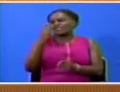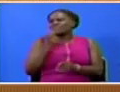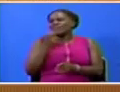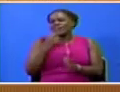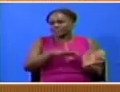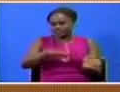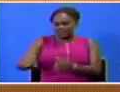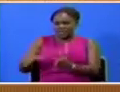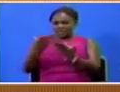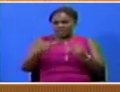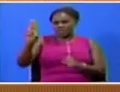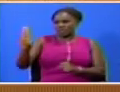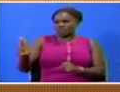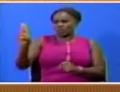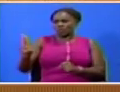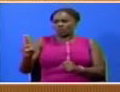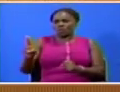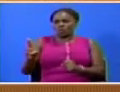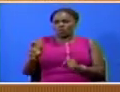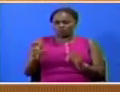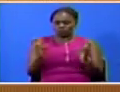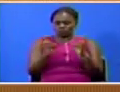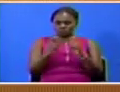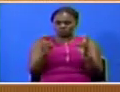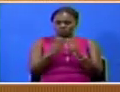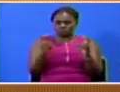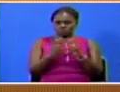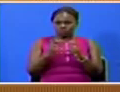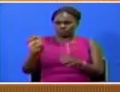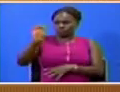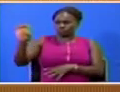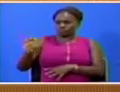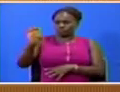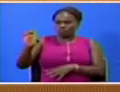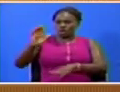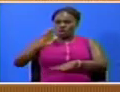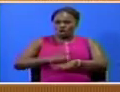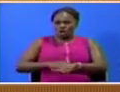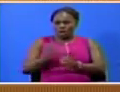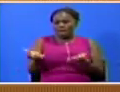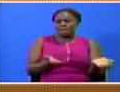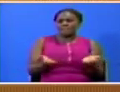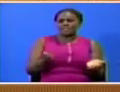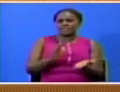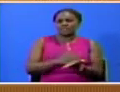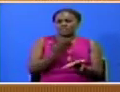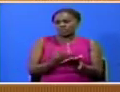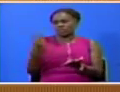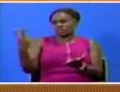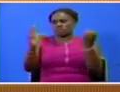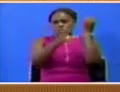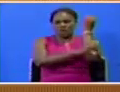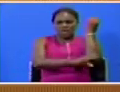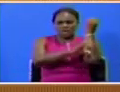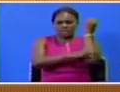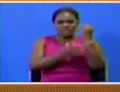Kwingineko, Rais Uhuru Kenyatta amefanya mashauriano na Waziri Mkuu wa Uingereza Theresa May kuhusu biashara baina ya mataifa haya mawili katika enzi